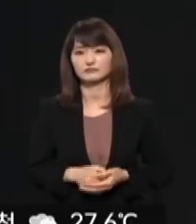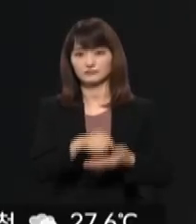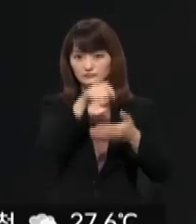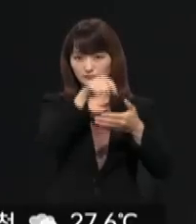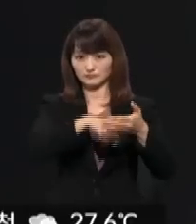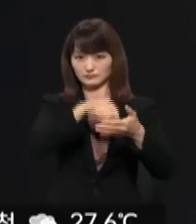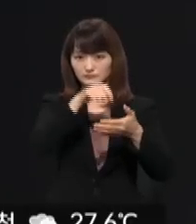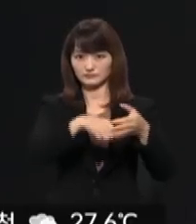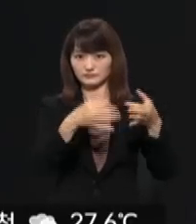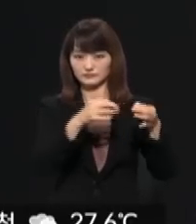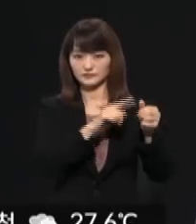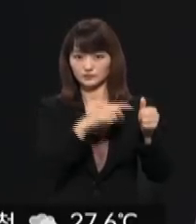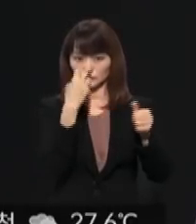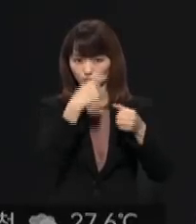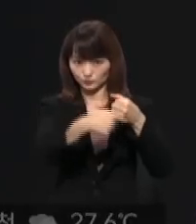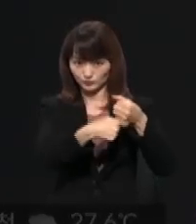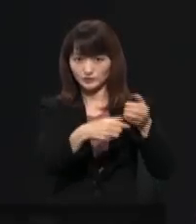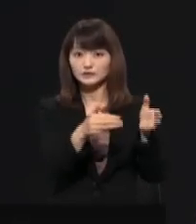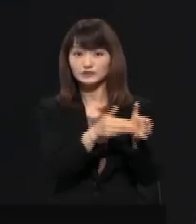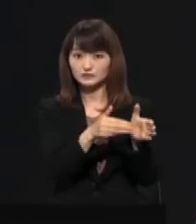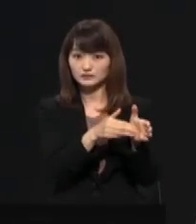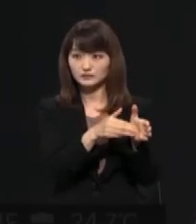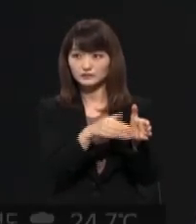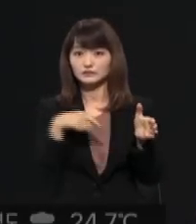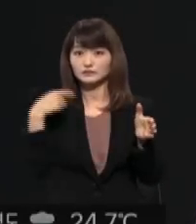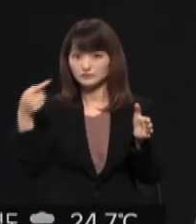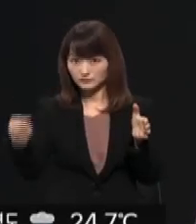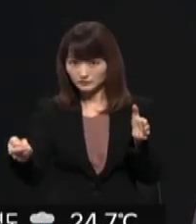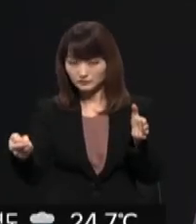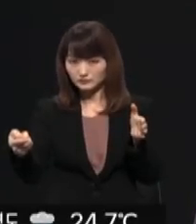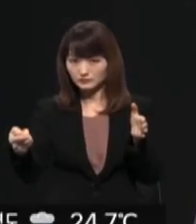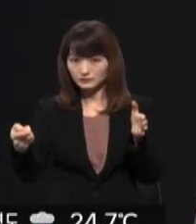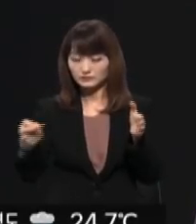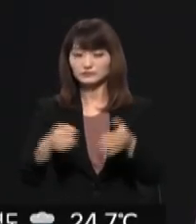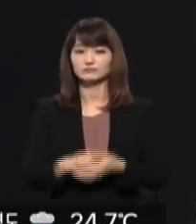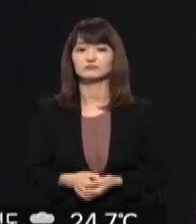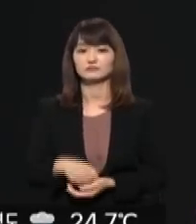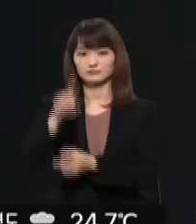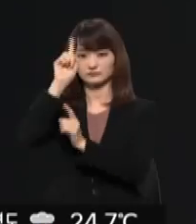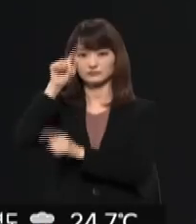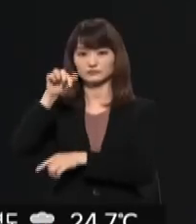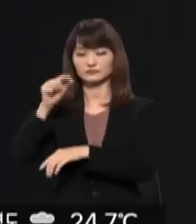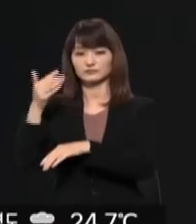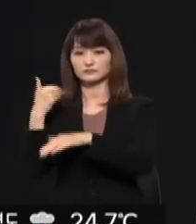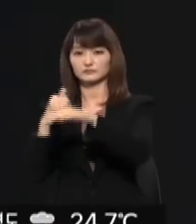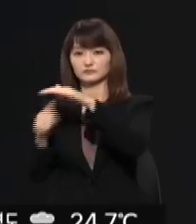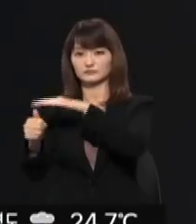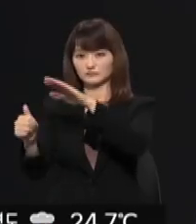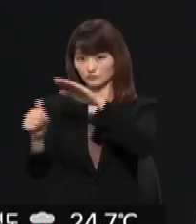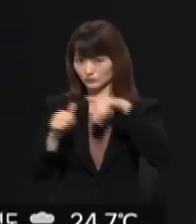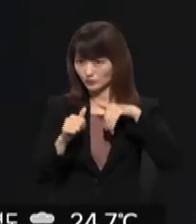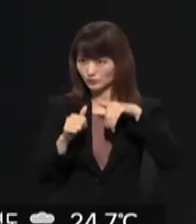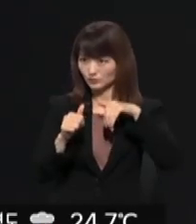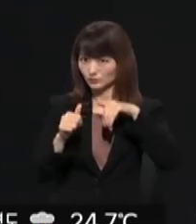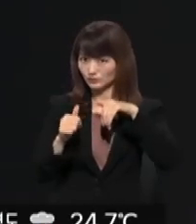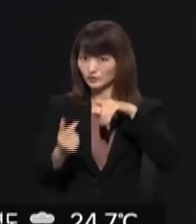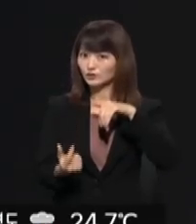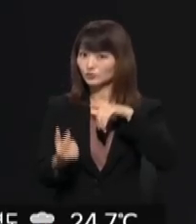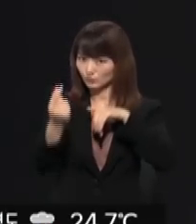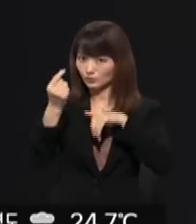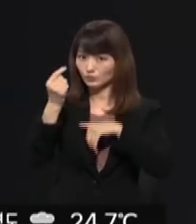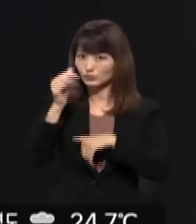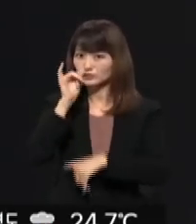기사에는 이분에 대한 조사가 거의 끝났다고 하니까 그 다음 수순으로는 이준석 전 대표 대한 소환 조사가